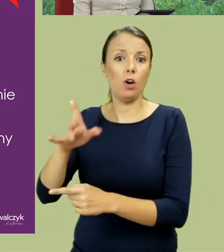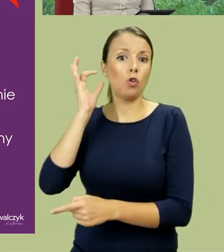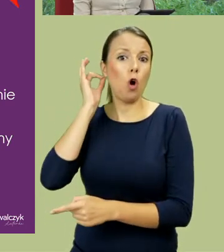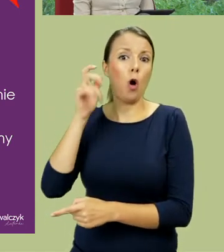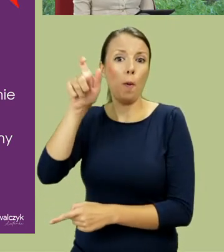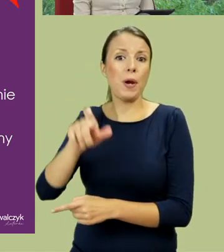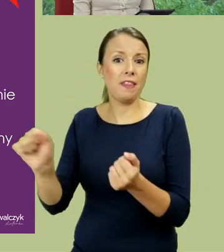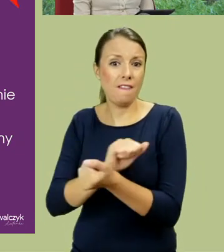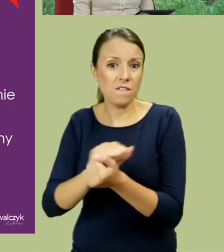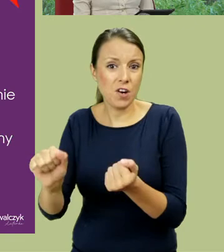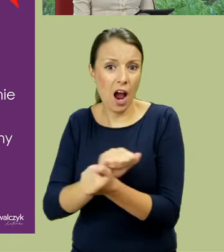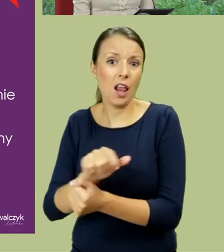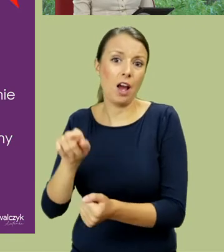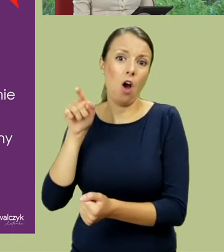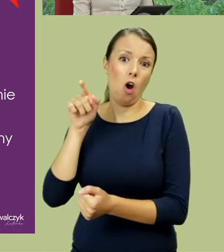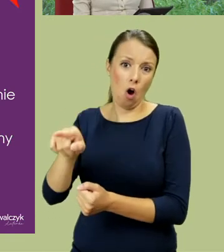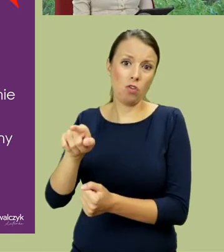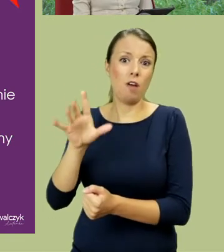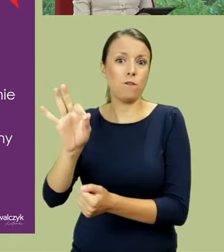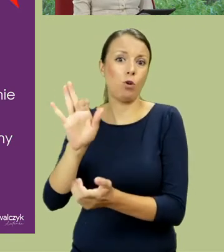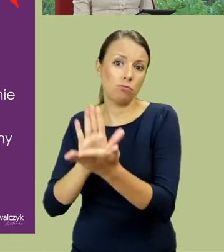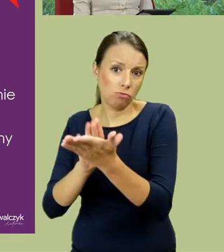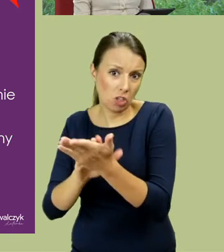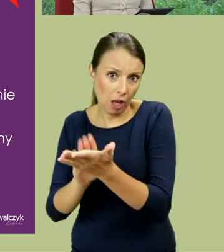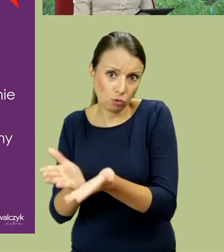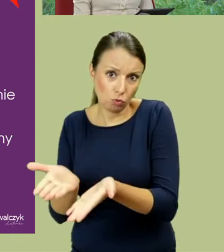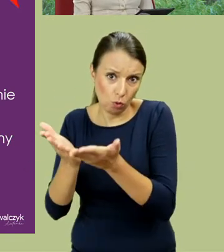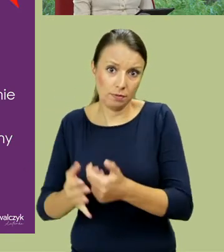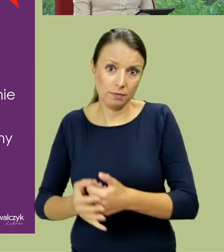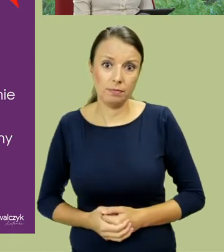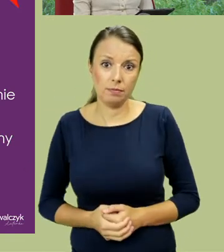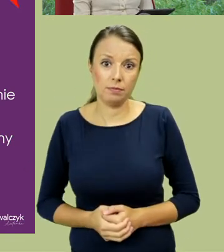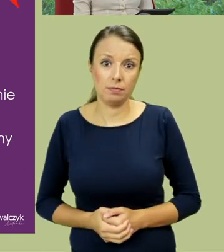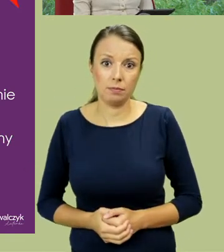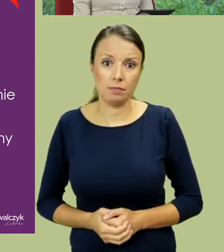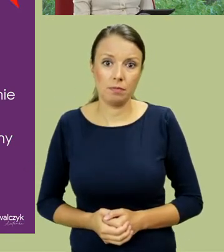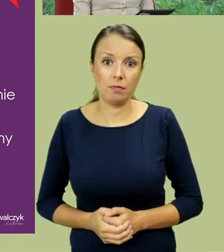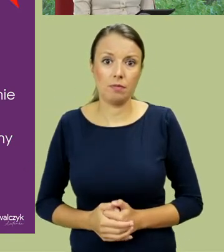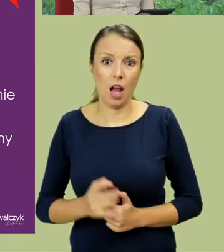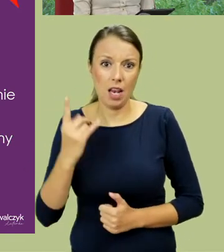walczących kobiet, choć nie zawsze przecież właśnie walczących z bronią w ręku.